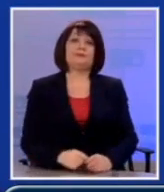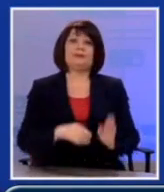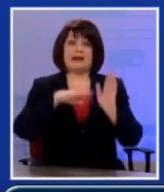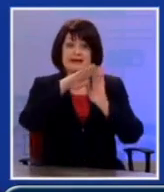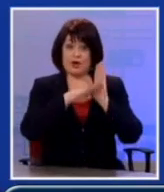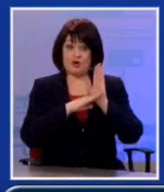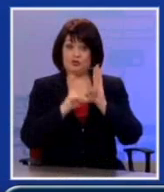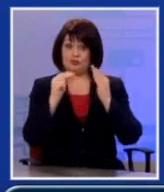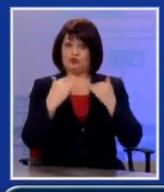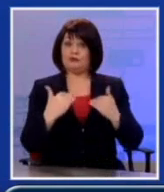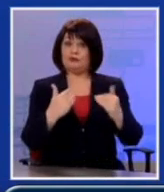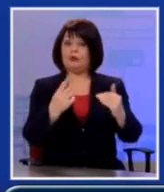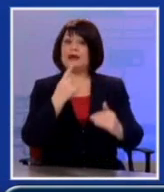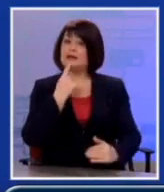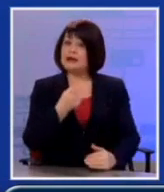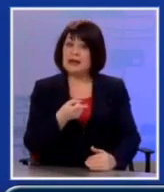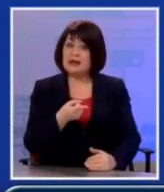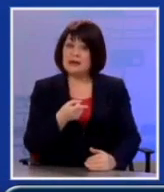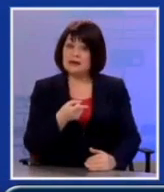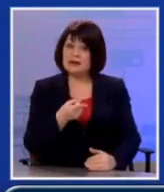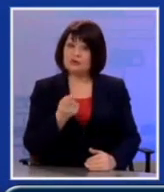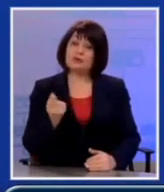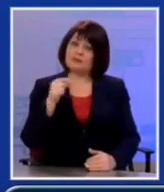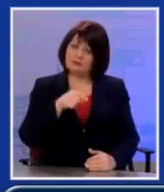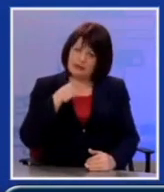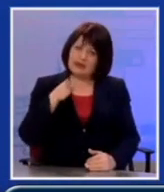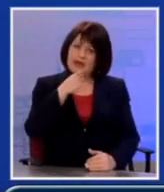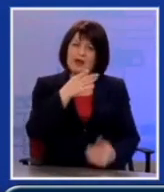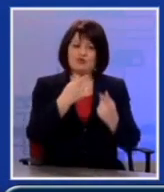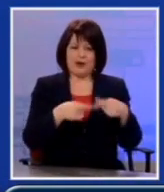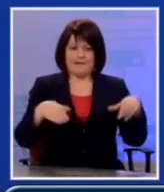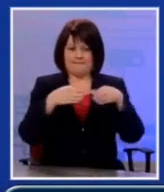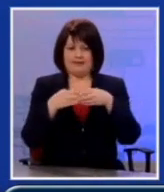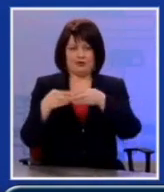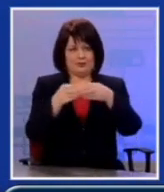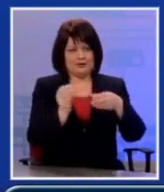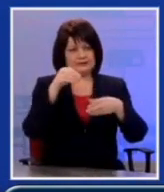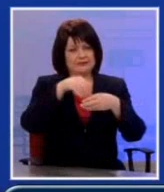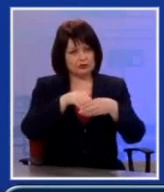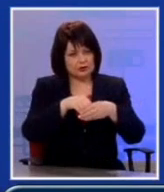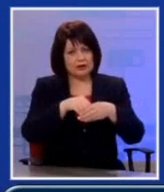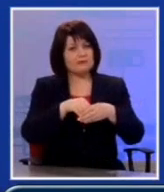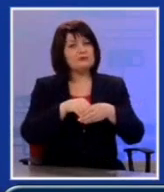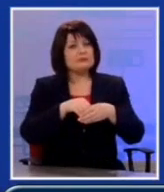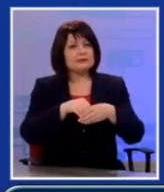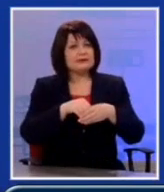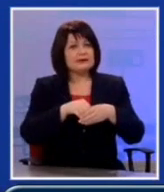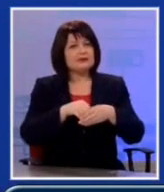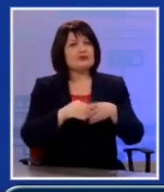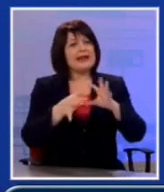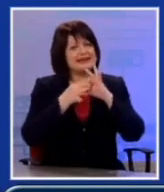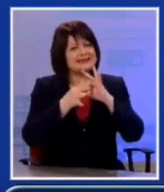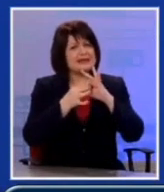κανονισμού της Βουλής είναι ότι αυτή η παρουσία αποτελεί πεδίο, αποτελεί κομμάτι